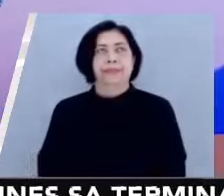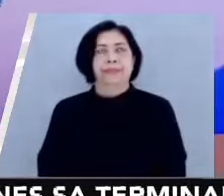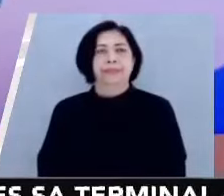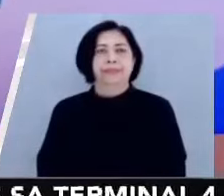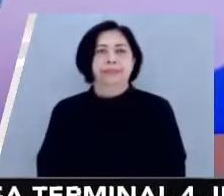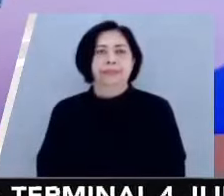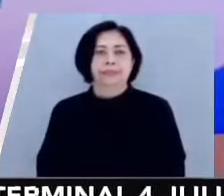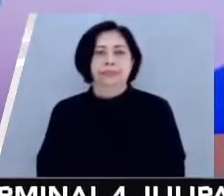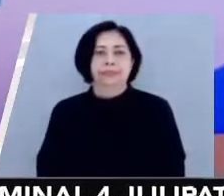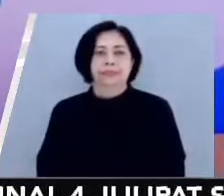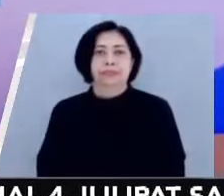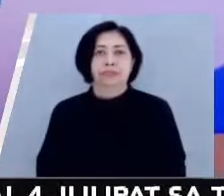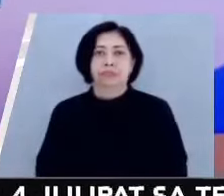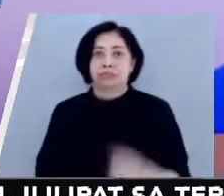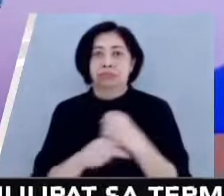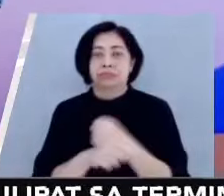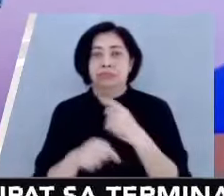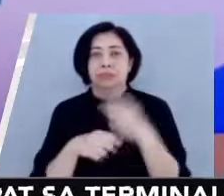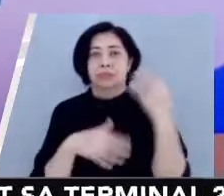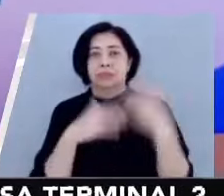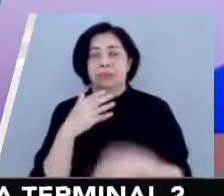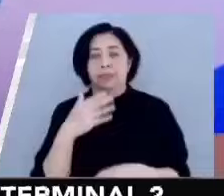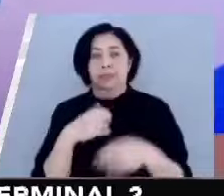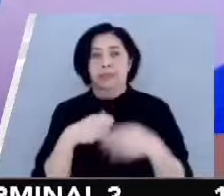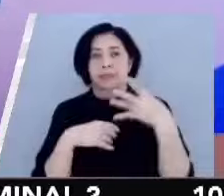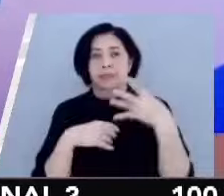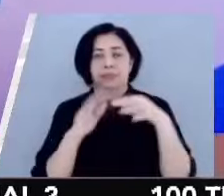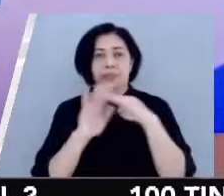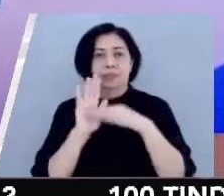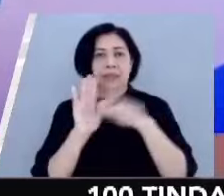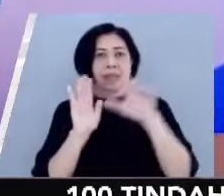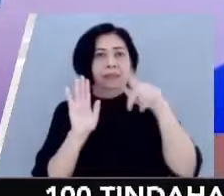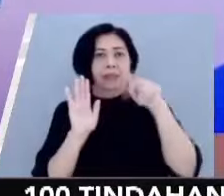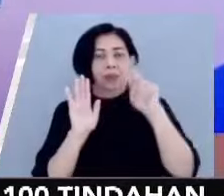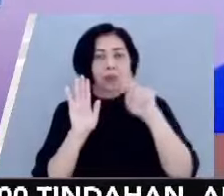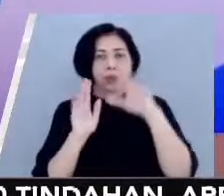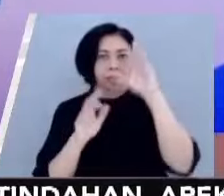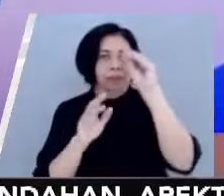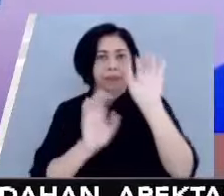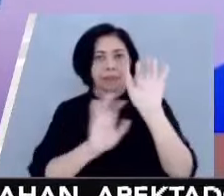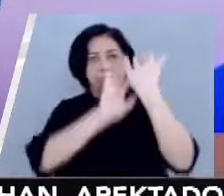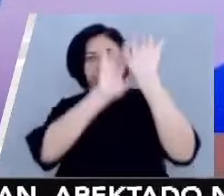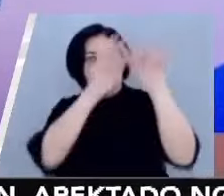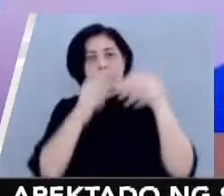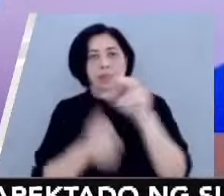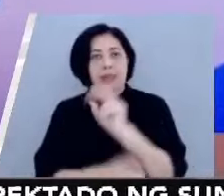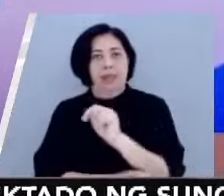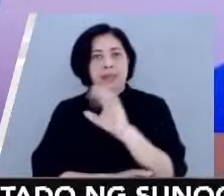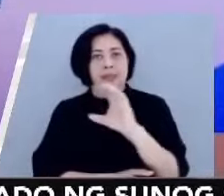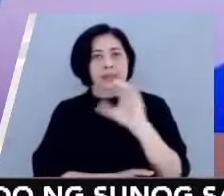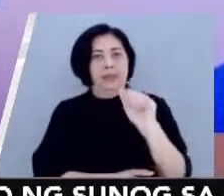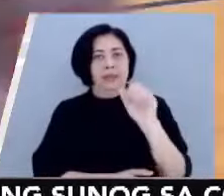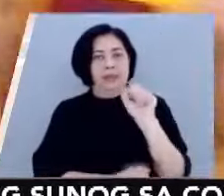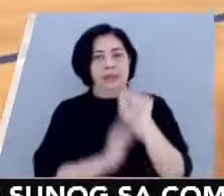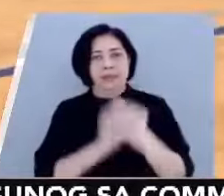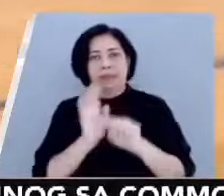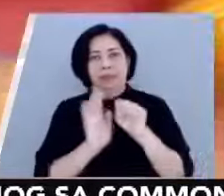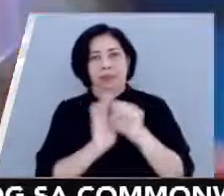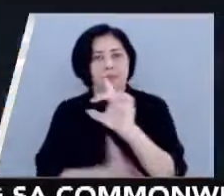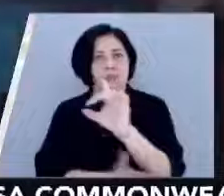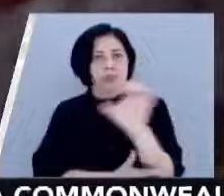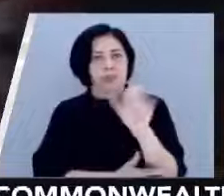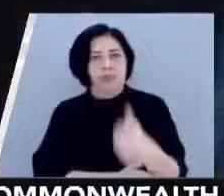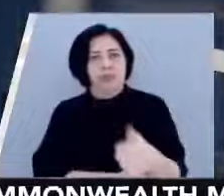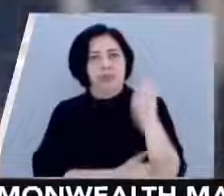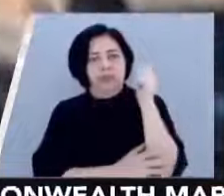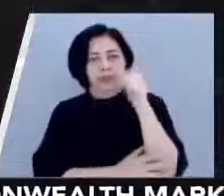Lumalaban para sa Final Four spot ang LPU Pirates sa men's basketball ng NCAA Season 100. Panalo ang Pirates